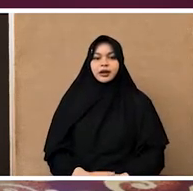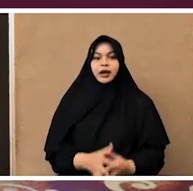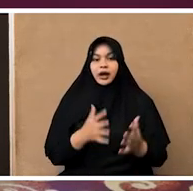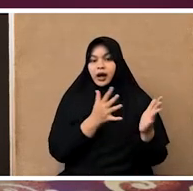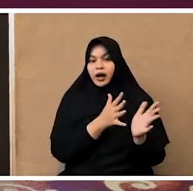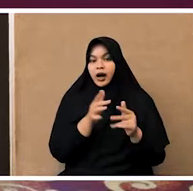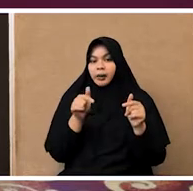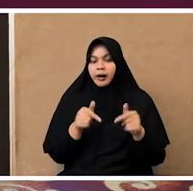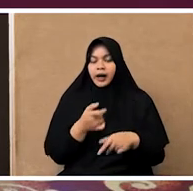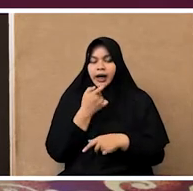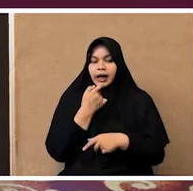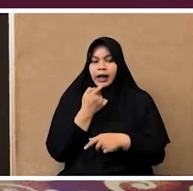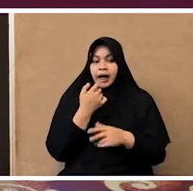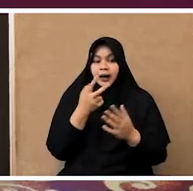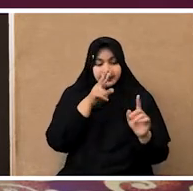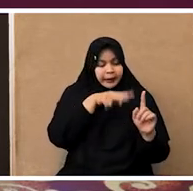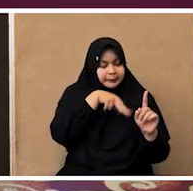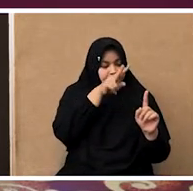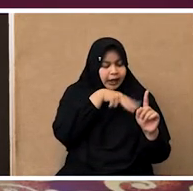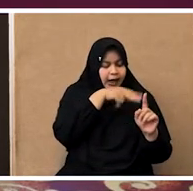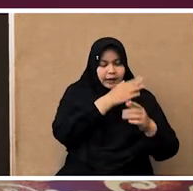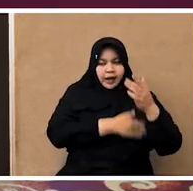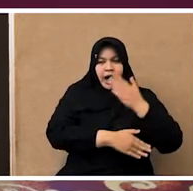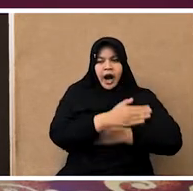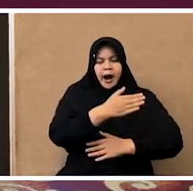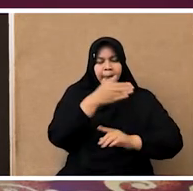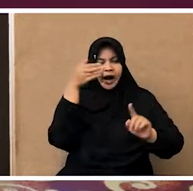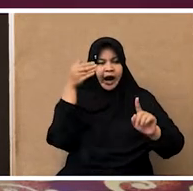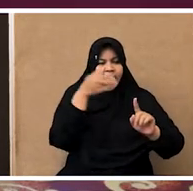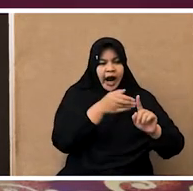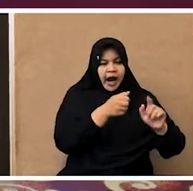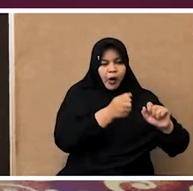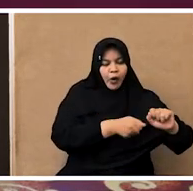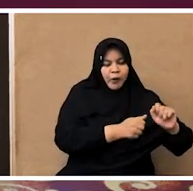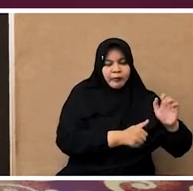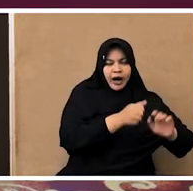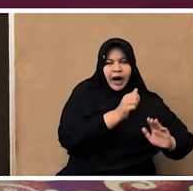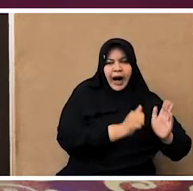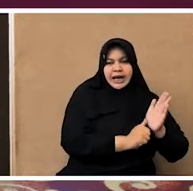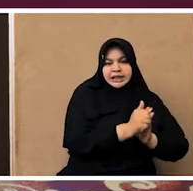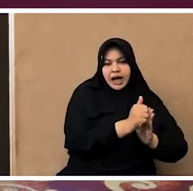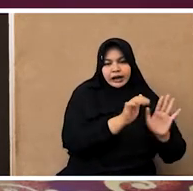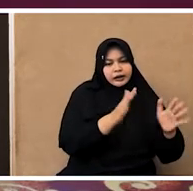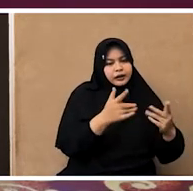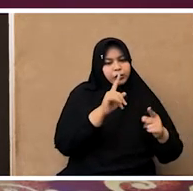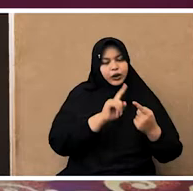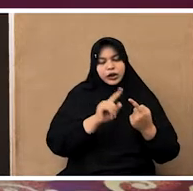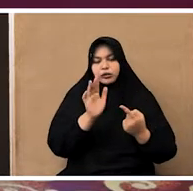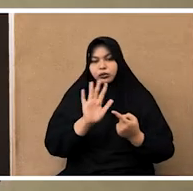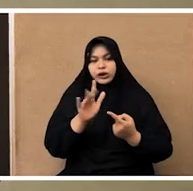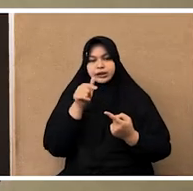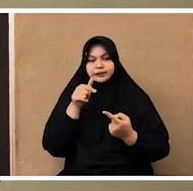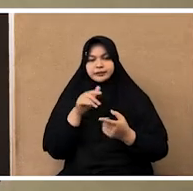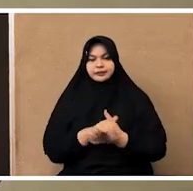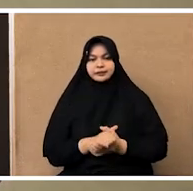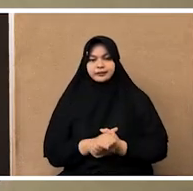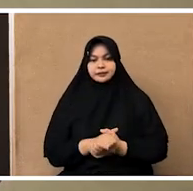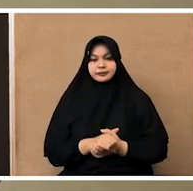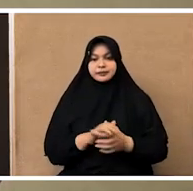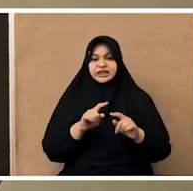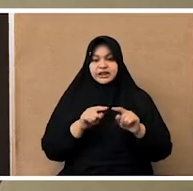apa soal pemeriksaan kedisalitas itu ranahnya hukum acara misalkan poinnya menurut saya bukan di sana tapi